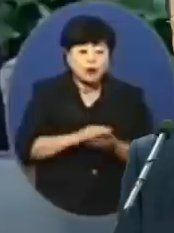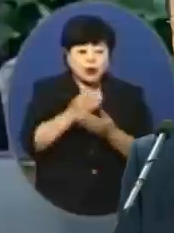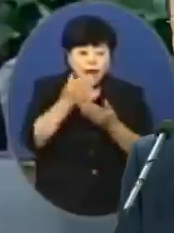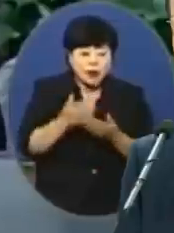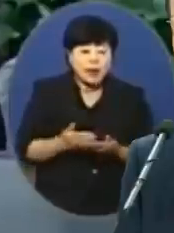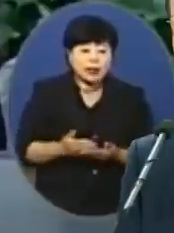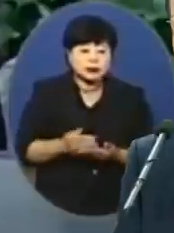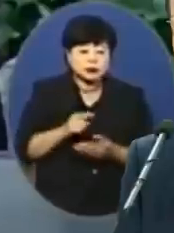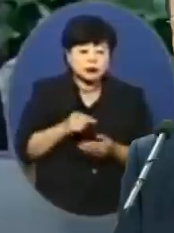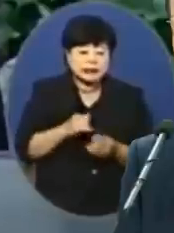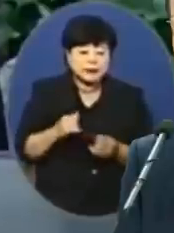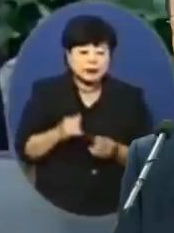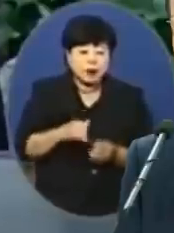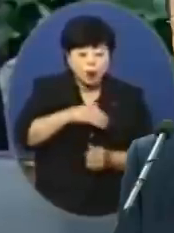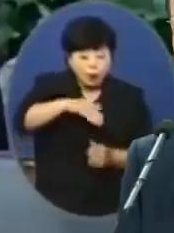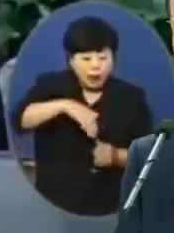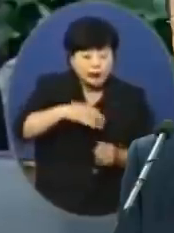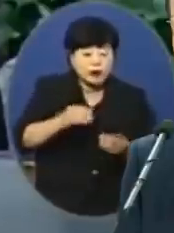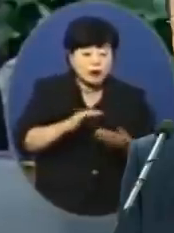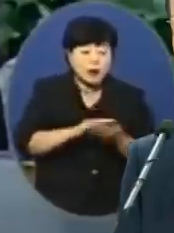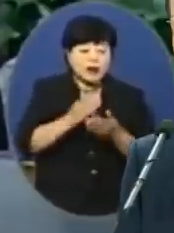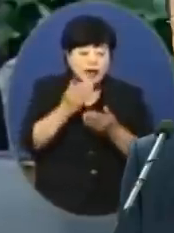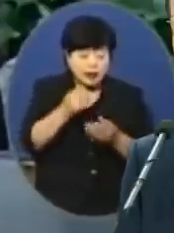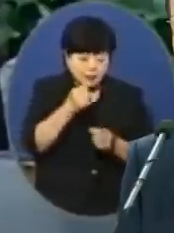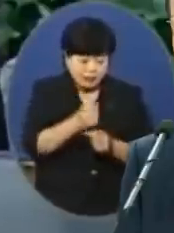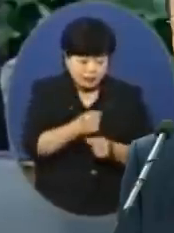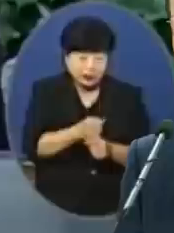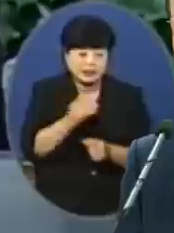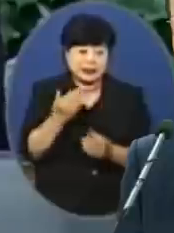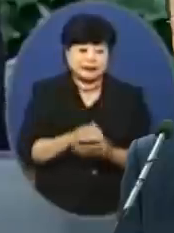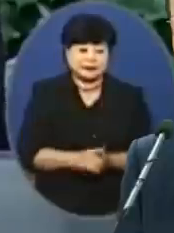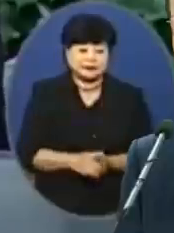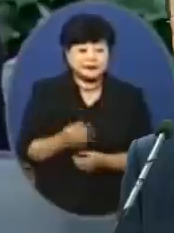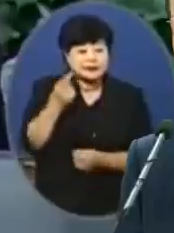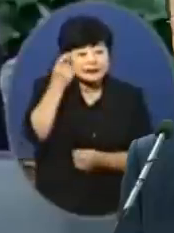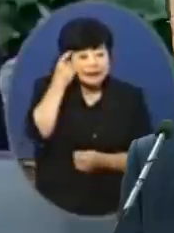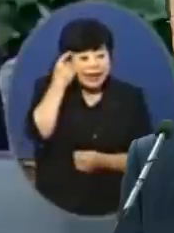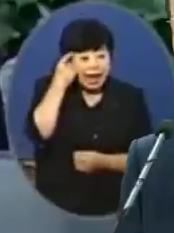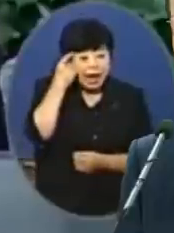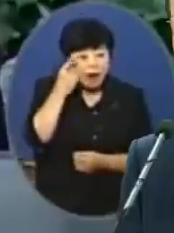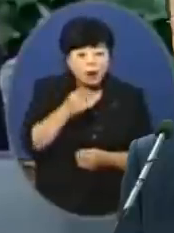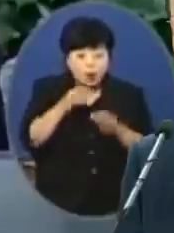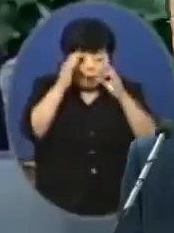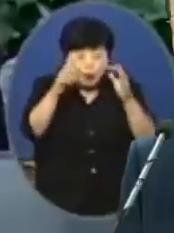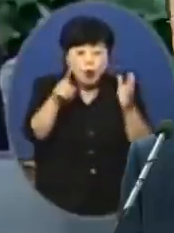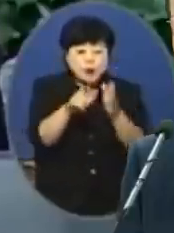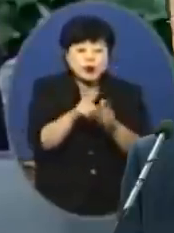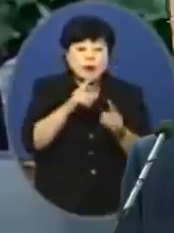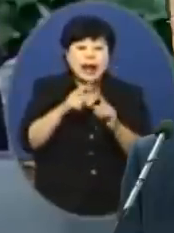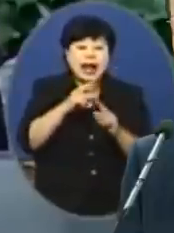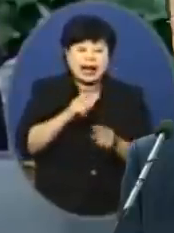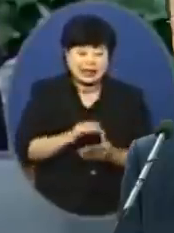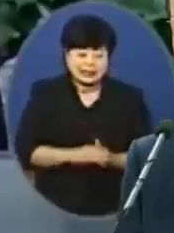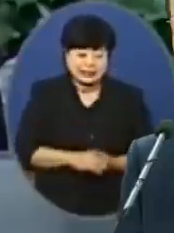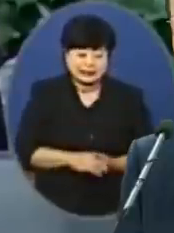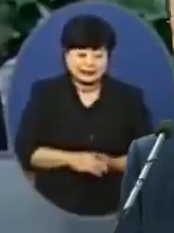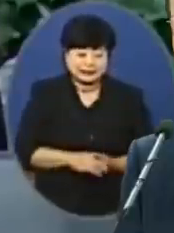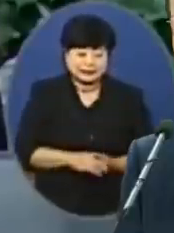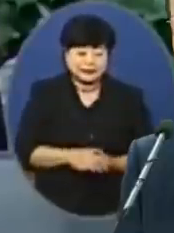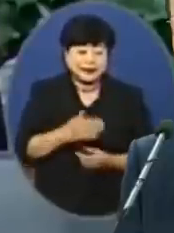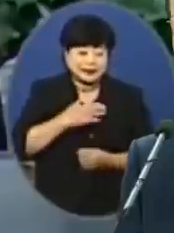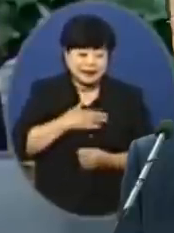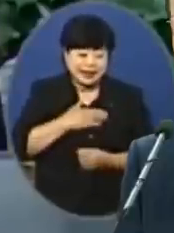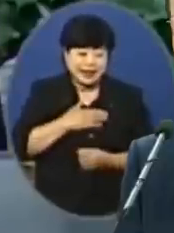속사람으로 환경을 변화된 환경으로 생각하고 보고 믿고 말하면